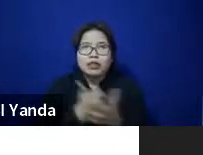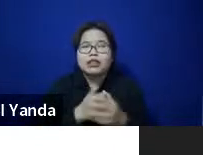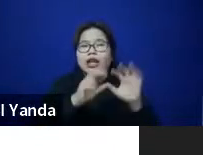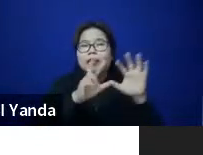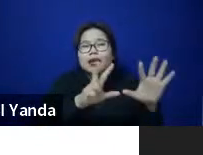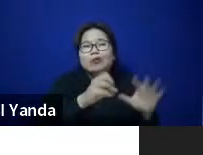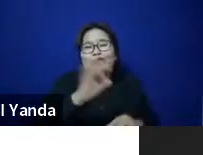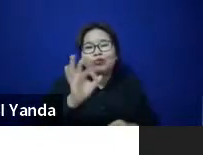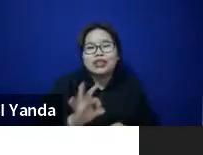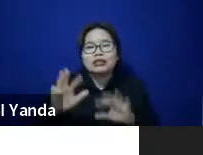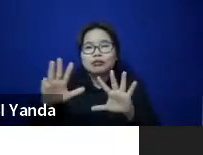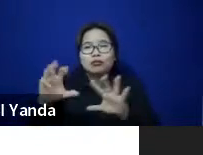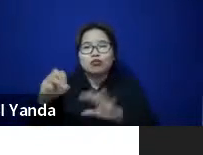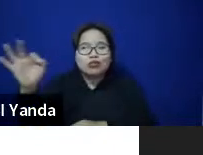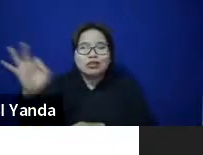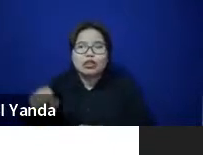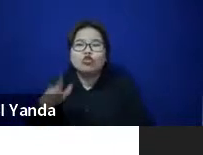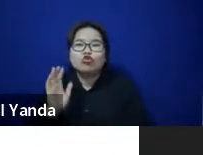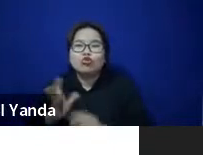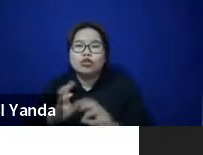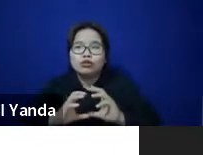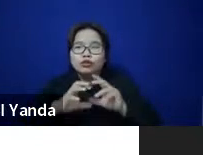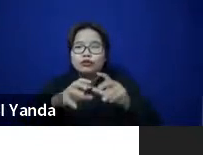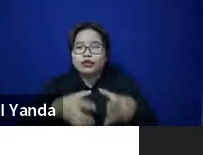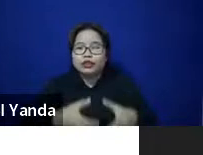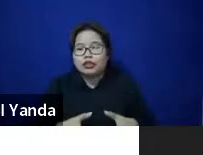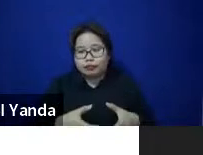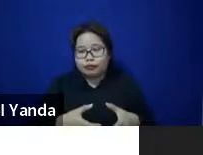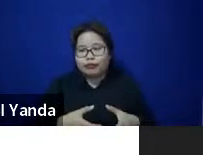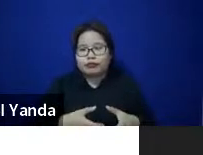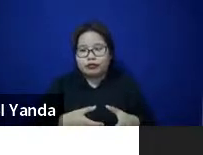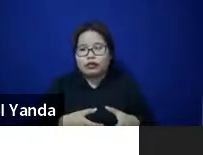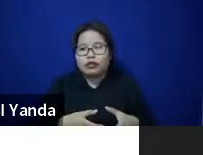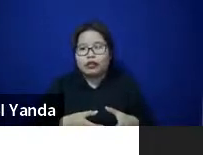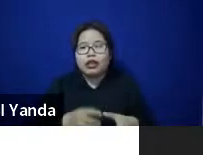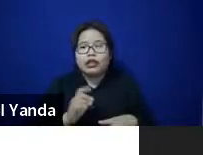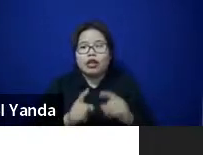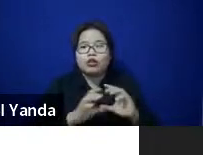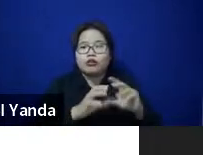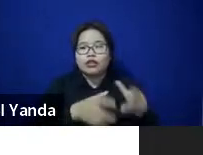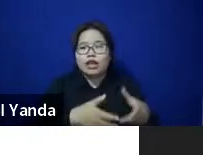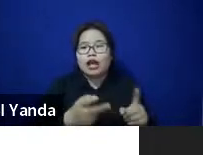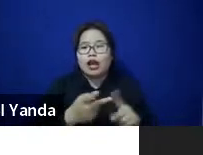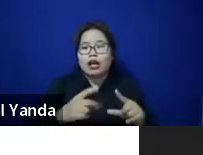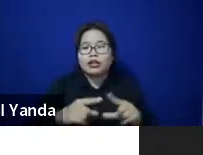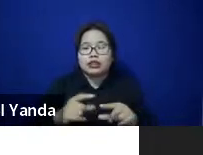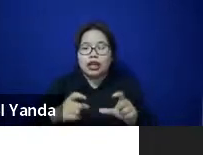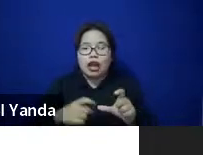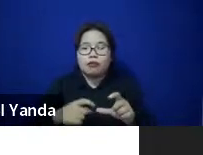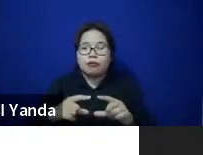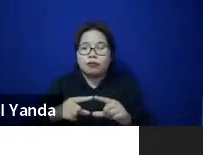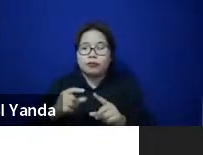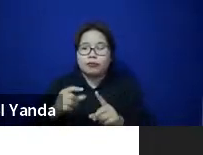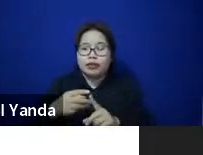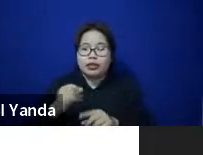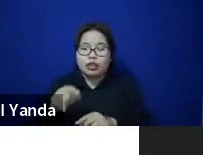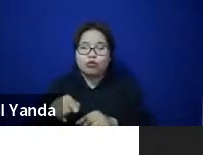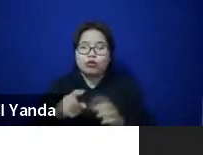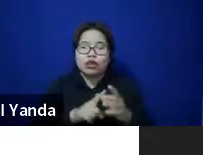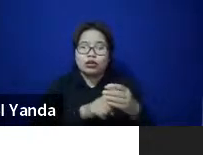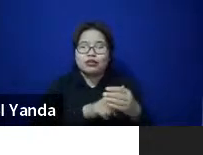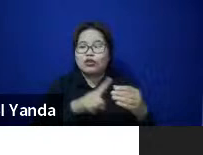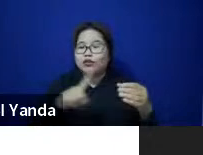90% itu kita udah universal health coverage. Padahal universal health coverage itu artinya adalah leave no one behind, no one